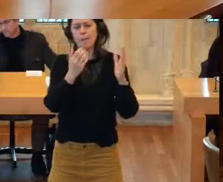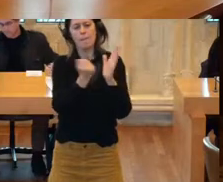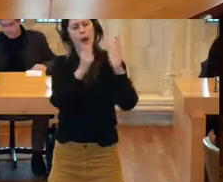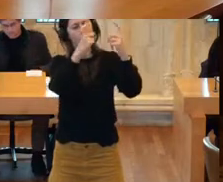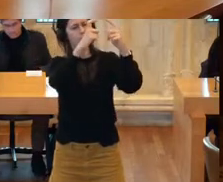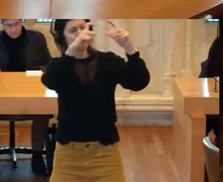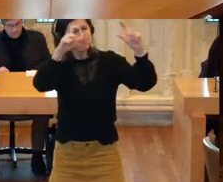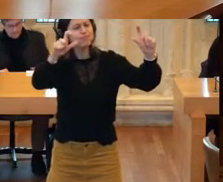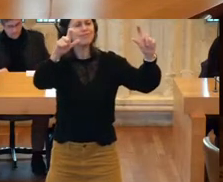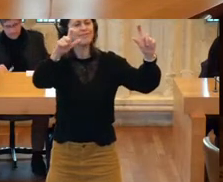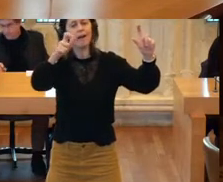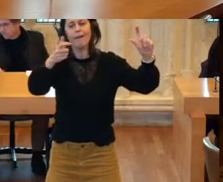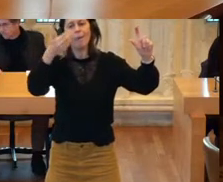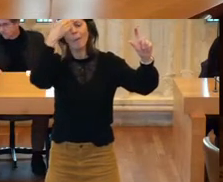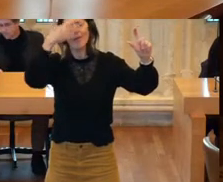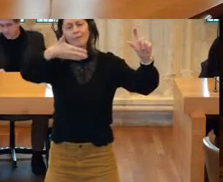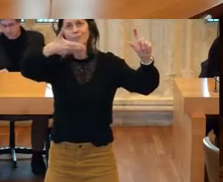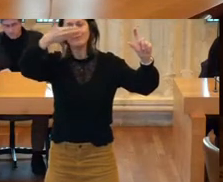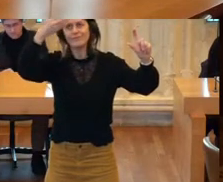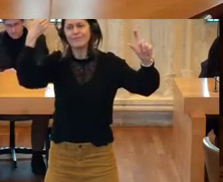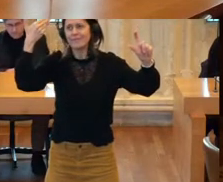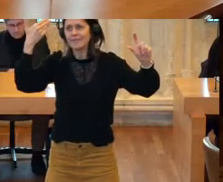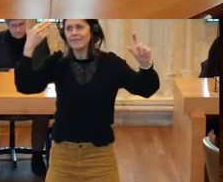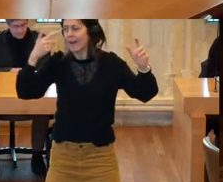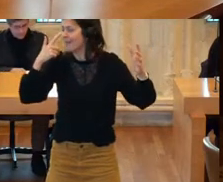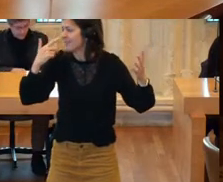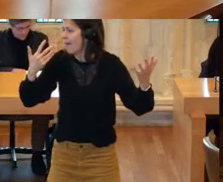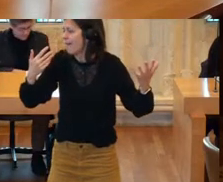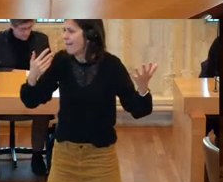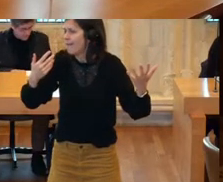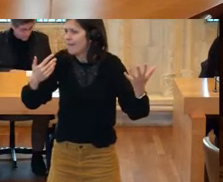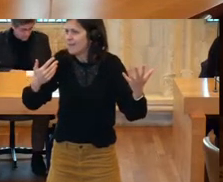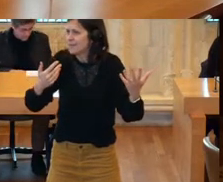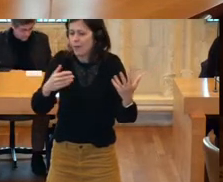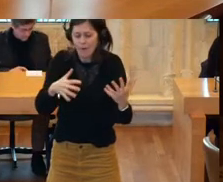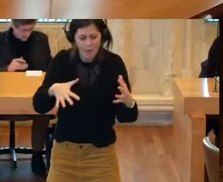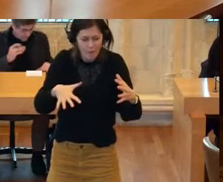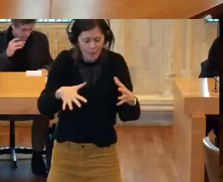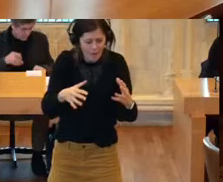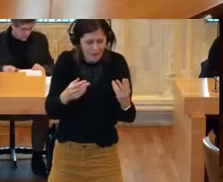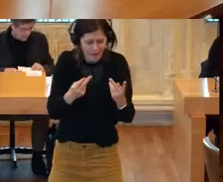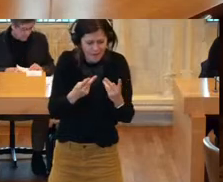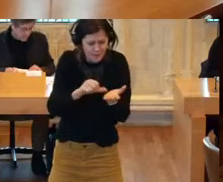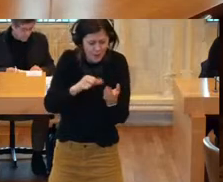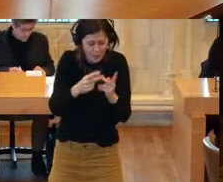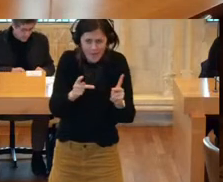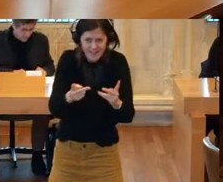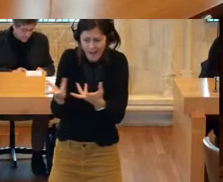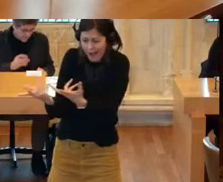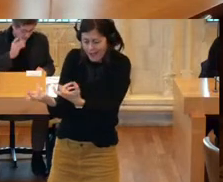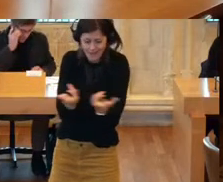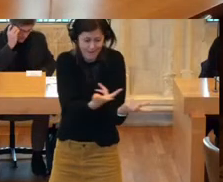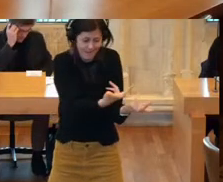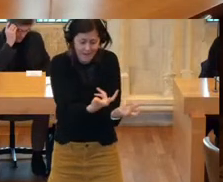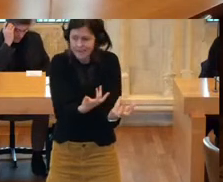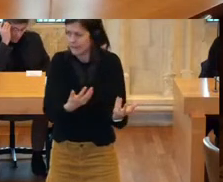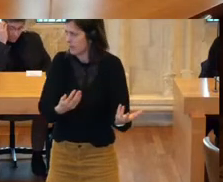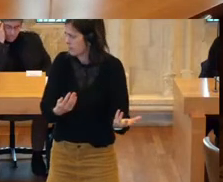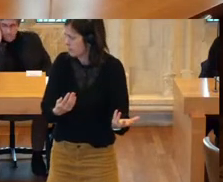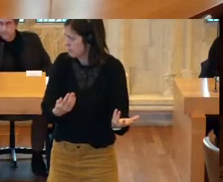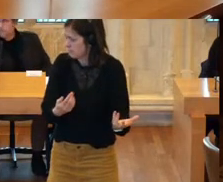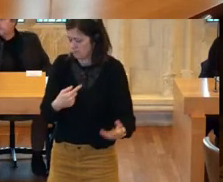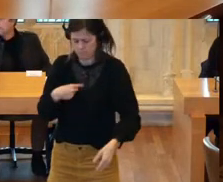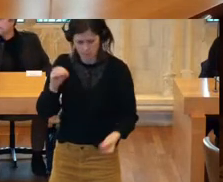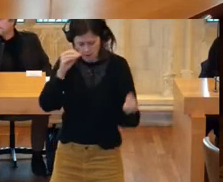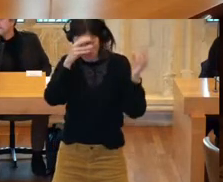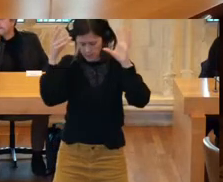et puis, on pourrait dire, presque un moteur pour la dynamique locale. Évidemment, on imagine mal la